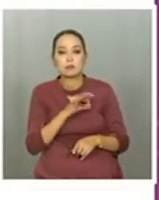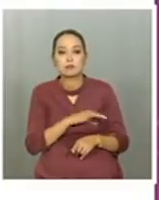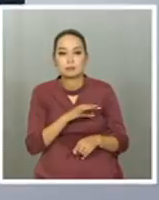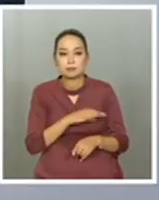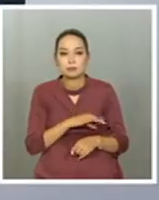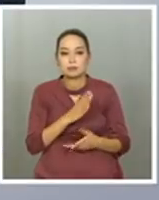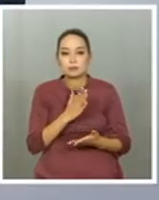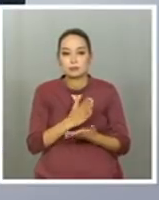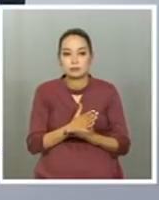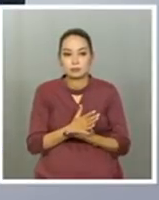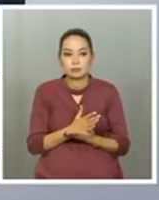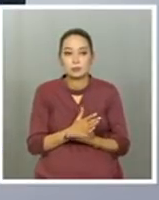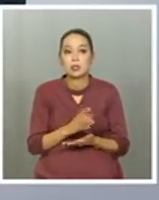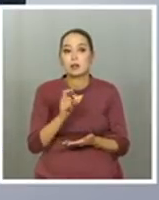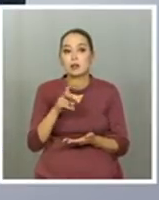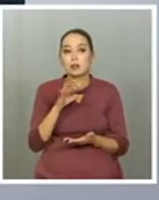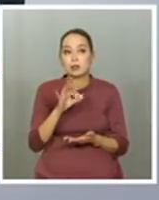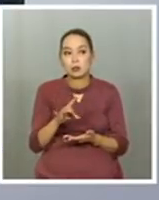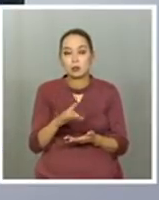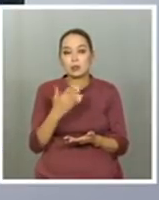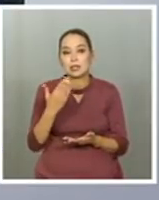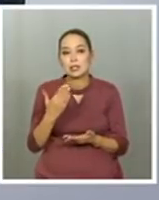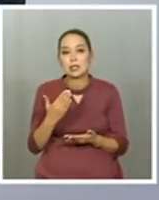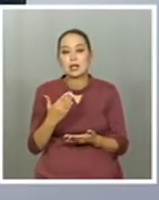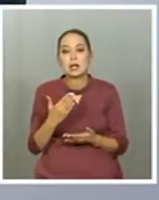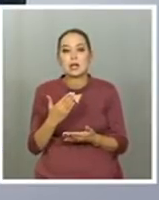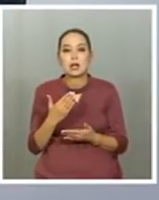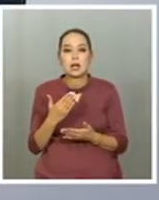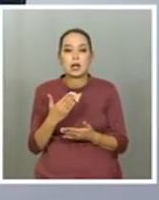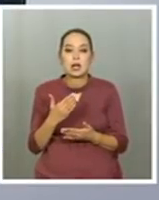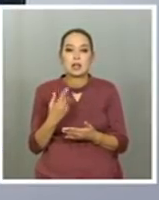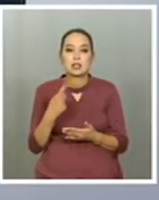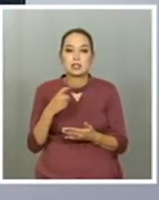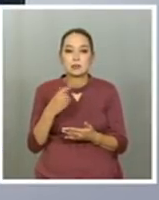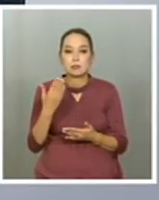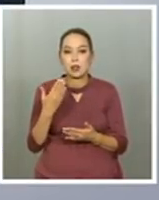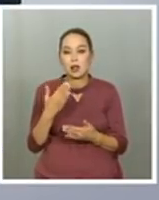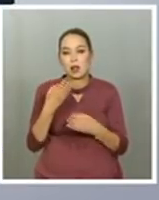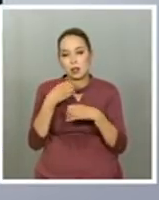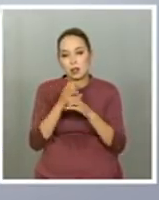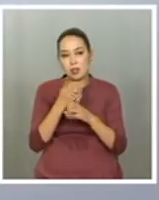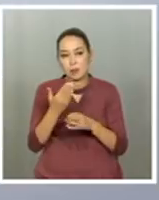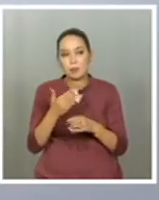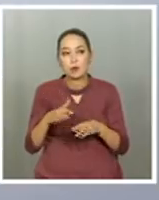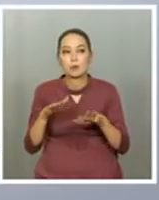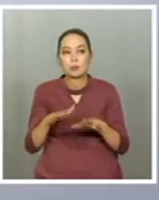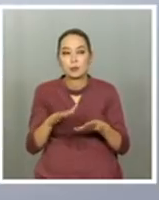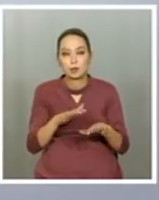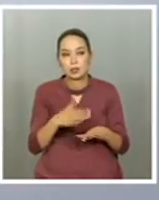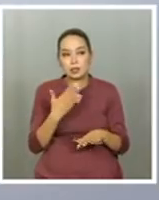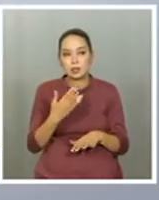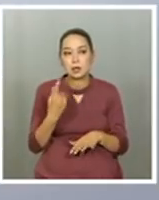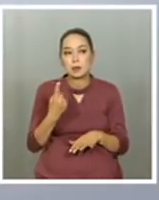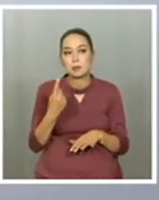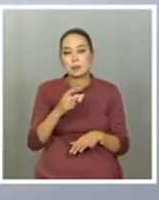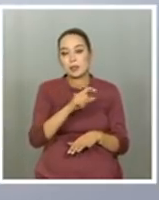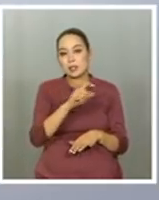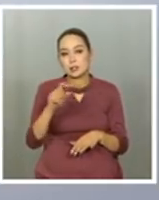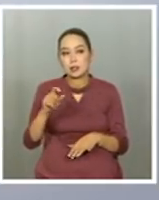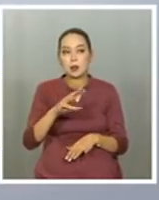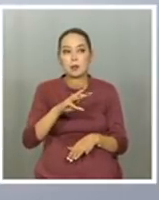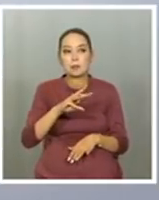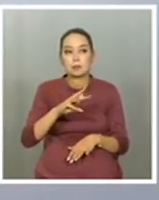кездеседі. Хлордың зертханада алынуы. Хлорды зертханада алған кезде бірінші затымыз марганец